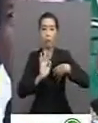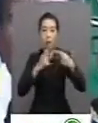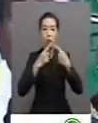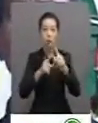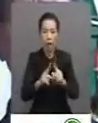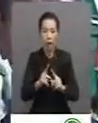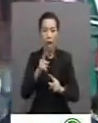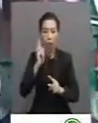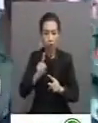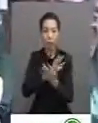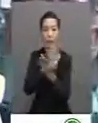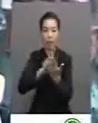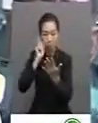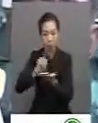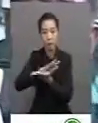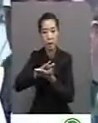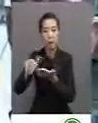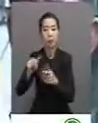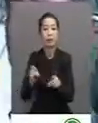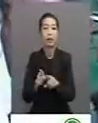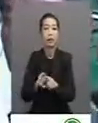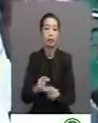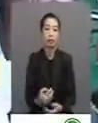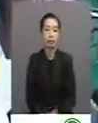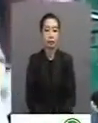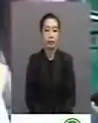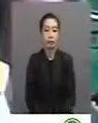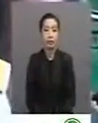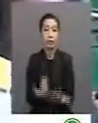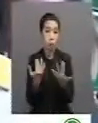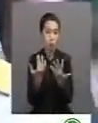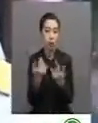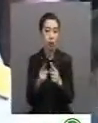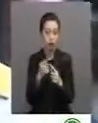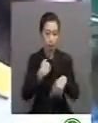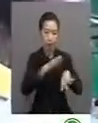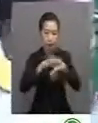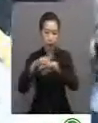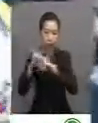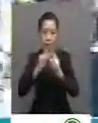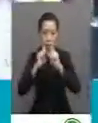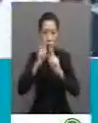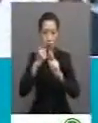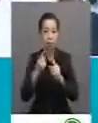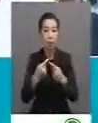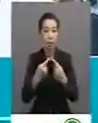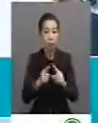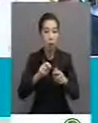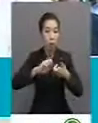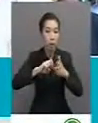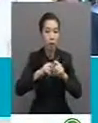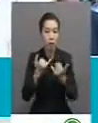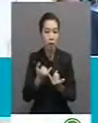นก็บ้านเมืองก็ต้องสะอาดนะมันก็เนี่ยเดี๋ยวพยายามจะเรียกมาพูดคุยกันแต่ว่าปัญหา